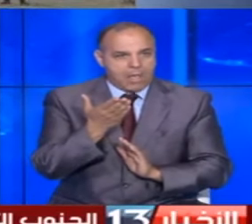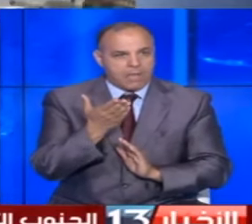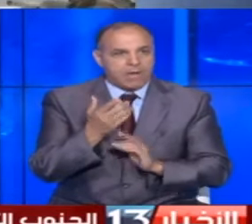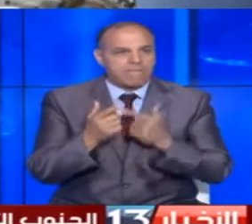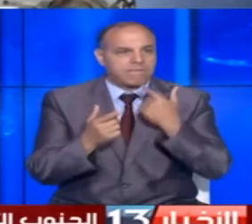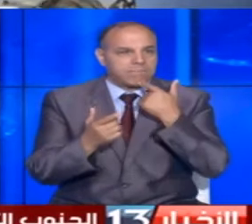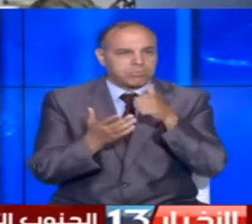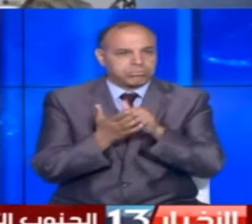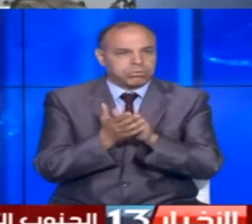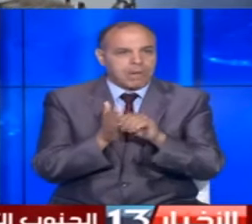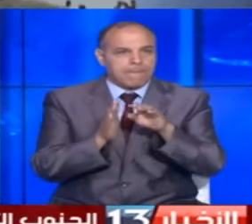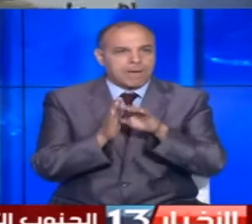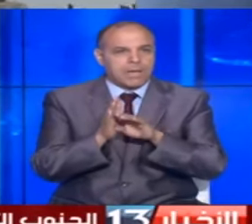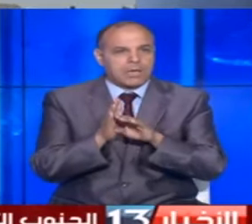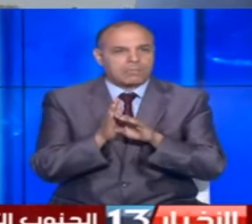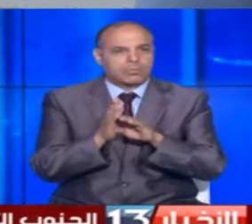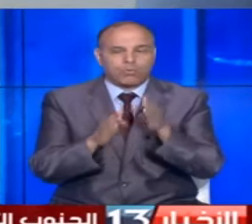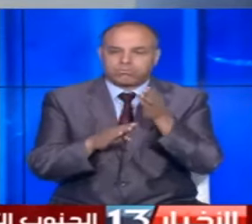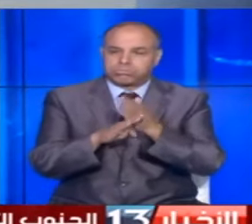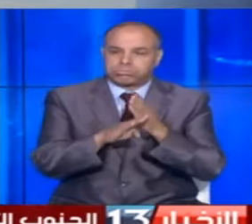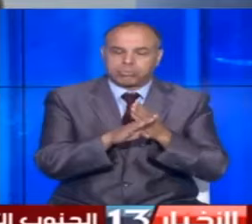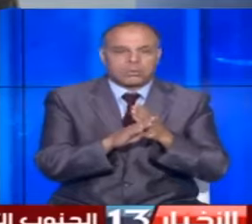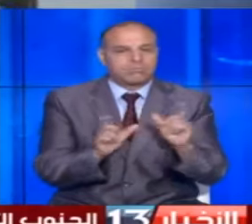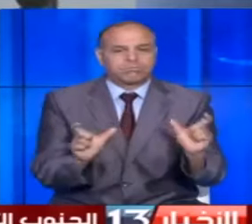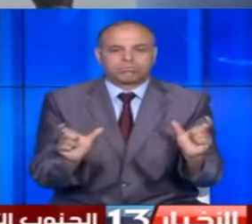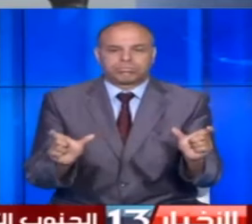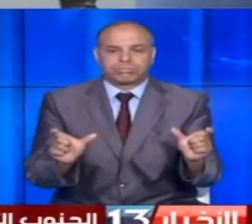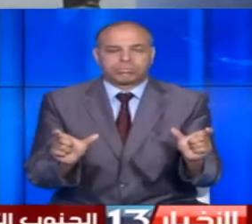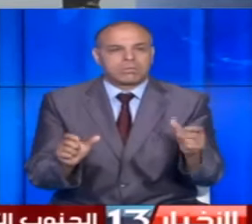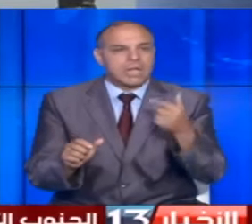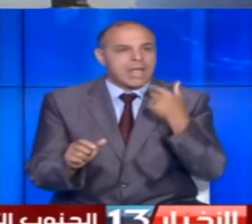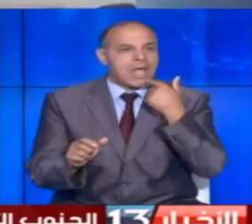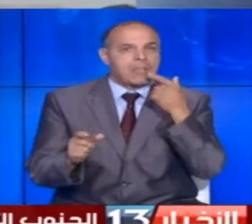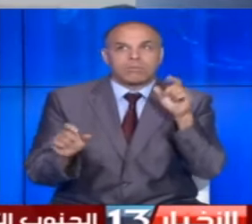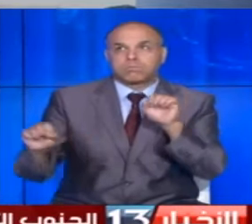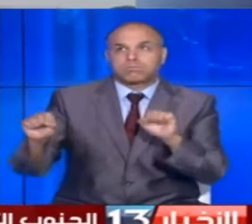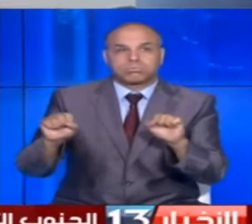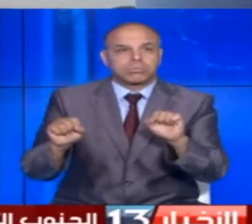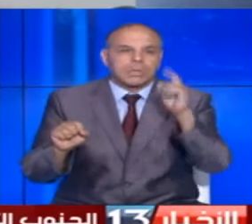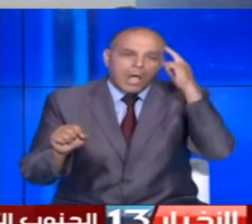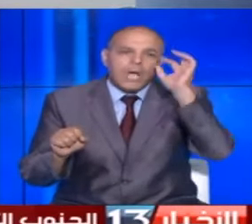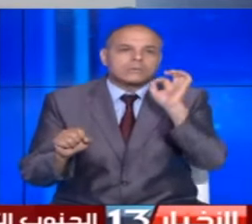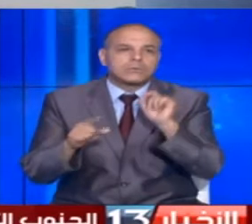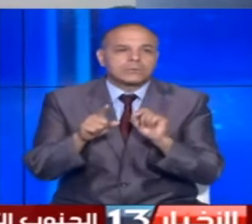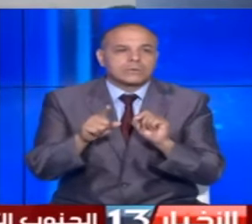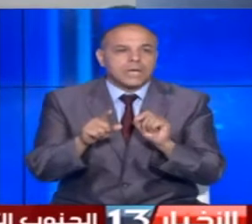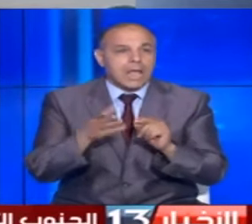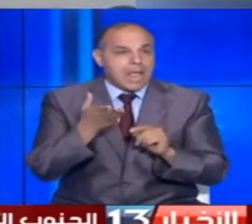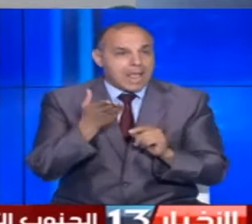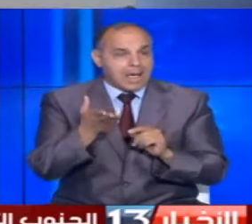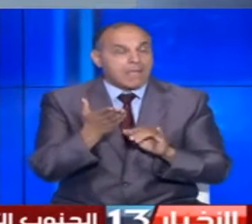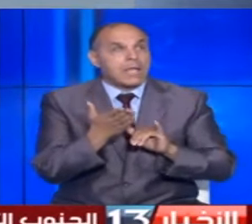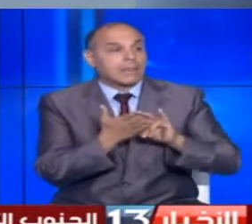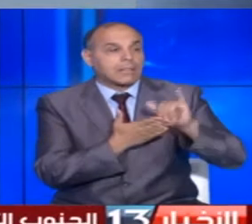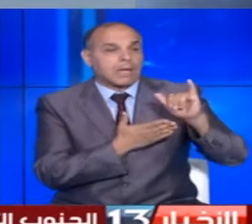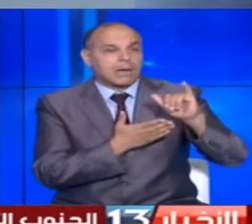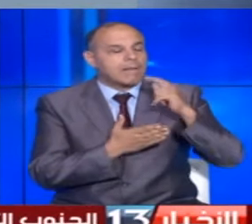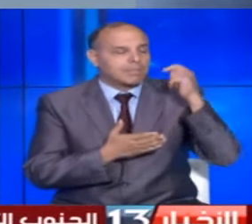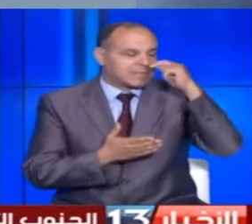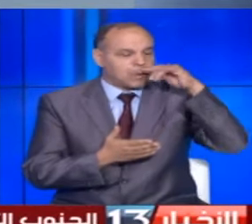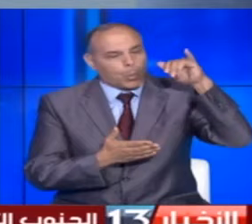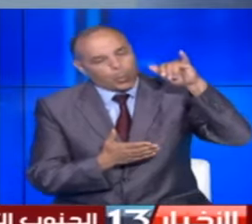تفعيل منظومه العملياتيه لاعتراضها والتعرف عليها غير ان هذه الطائره اضطرت